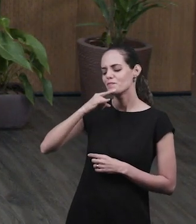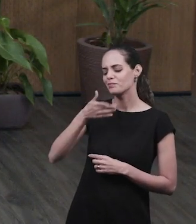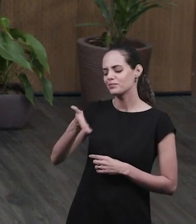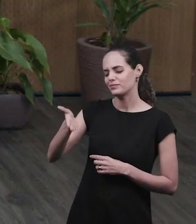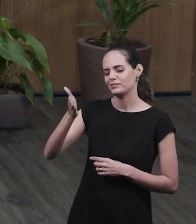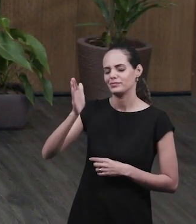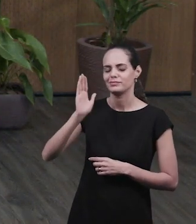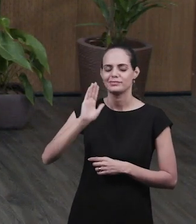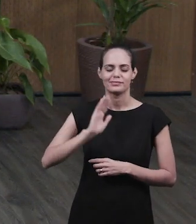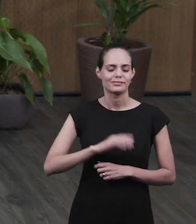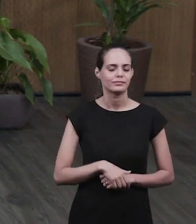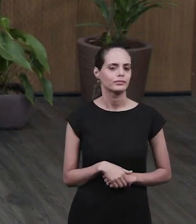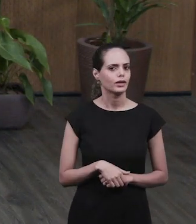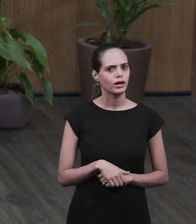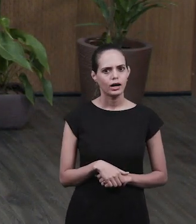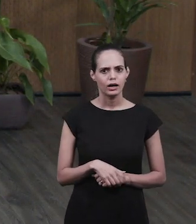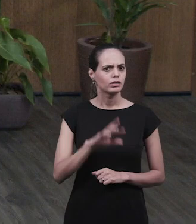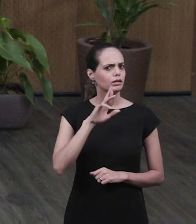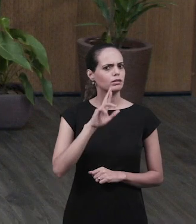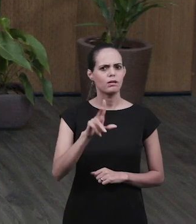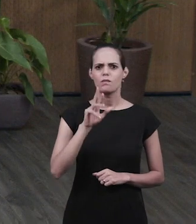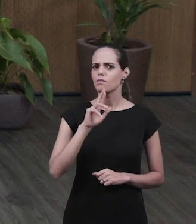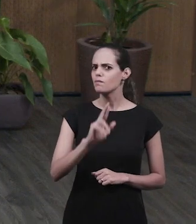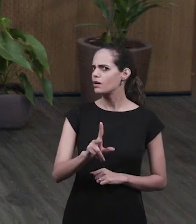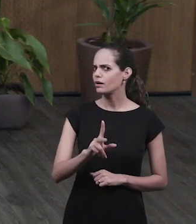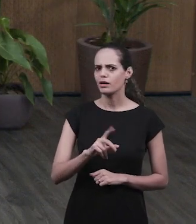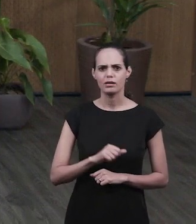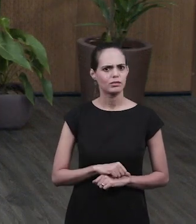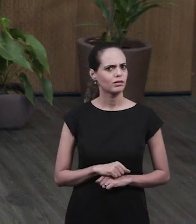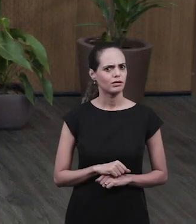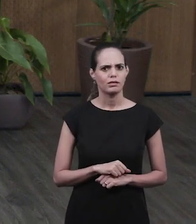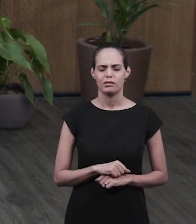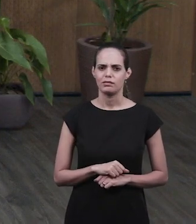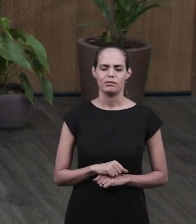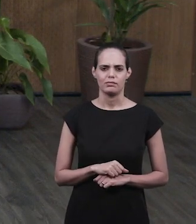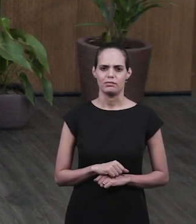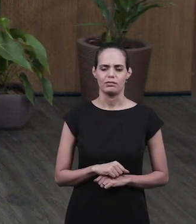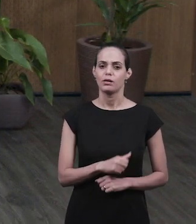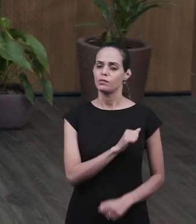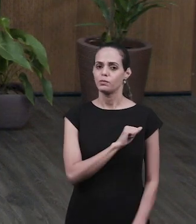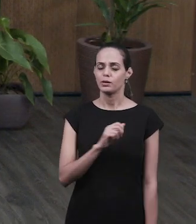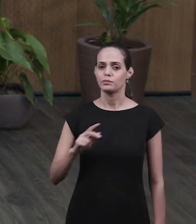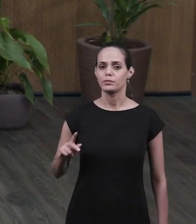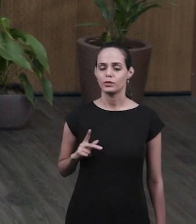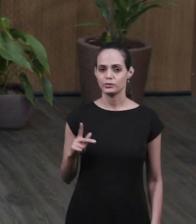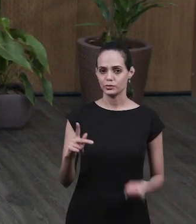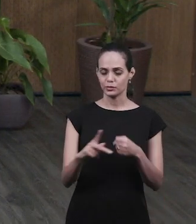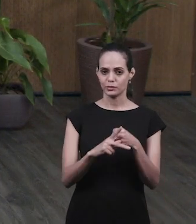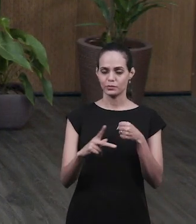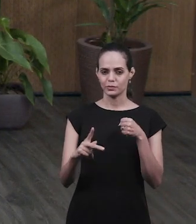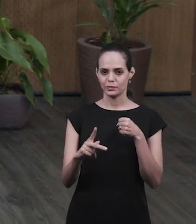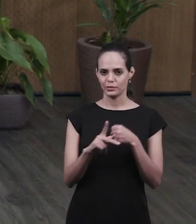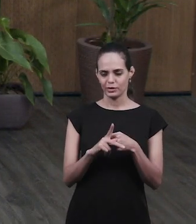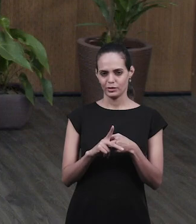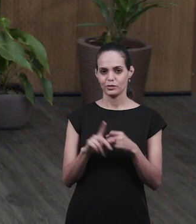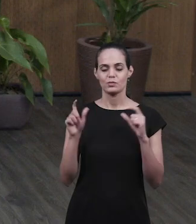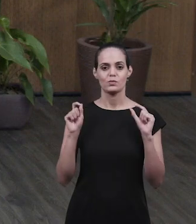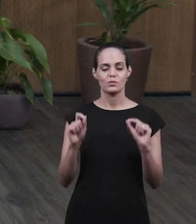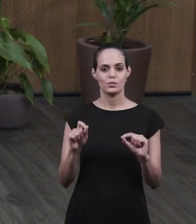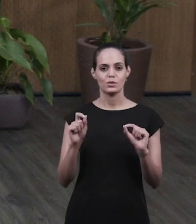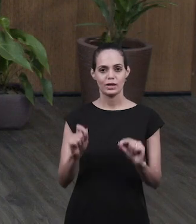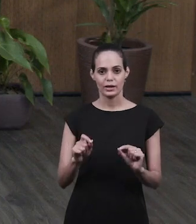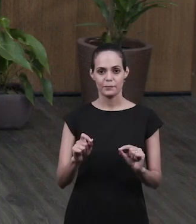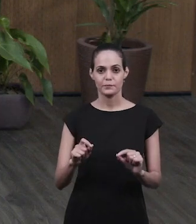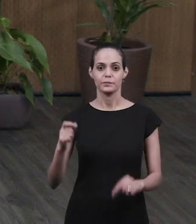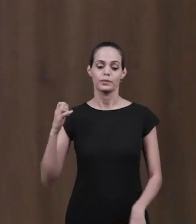mépriser les disciples en disant qu'ils étaient ivres. Et en vérité, ce n'était pas cela. Au contraire, l'apôtre Pierre,